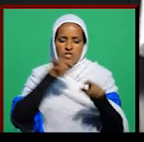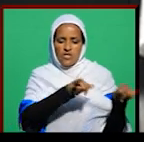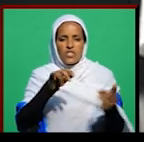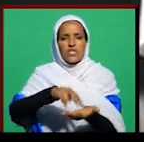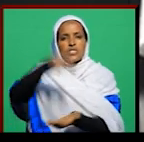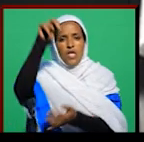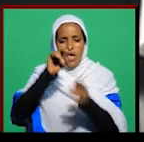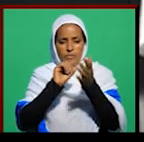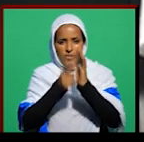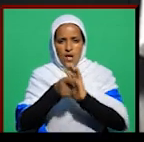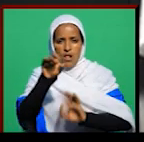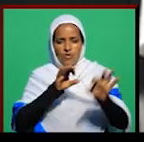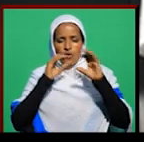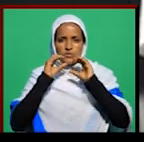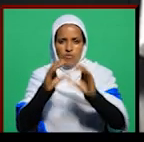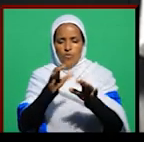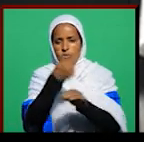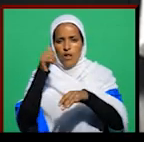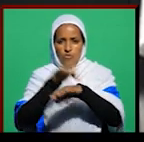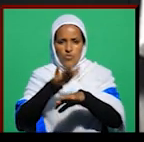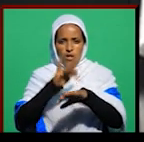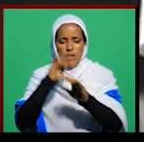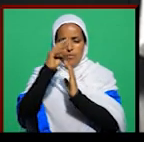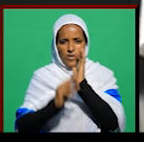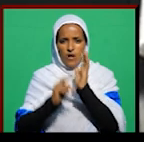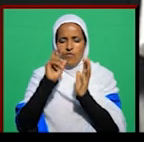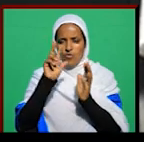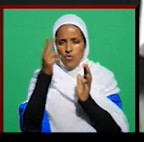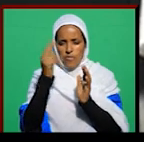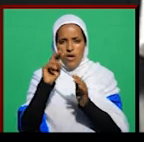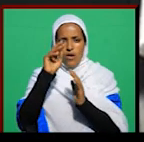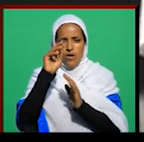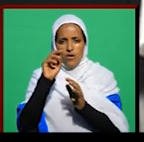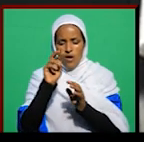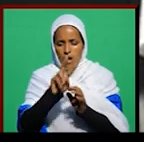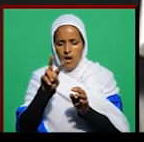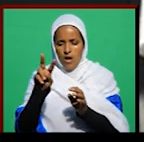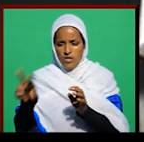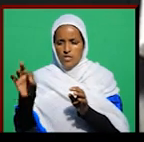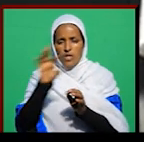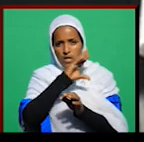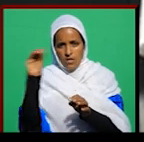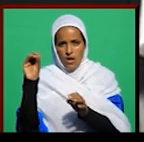እንደ ትንሣኤ አድርጎ ምሳሌ አድርጎ አስተምሮበታል። በሌላ መልእክቱ ላይ ሮሜ 2:29 እና